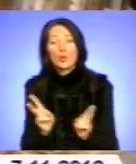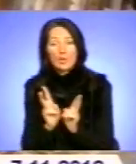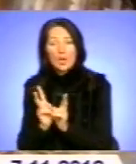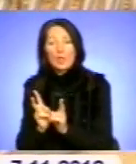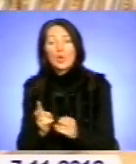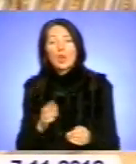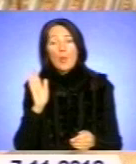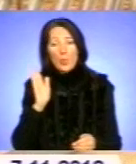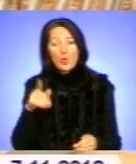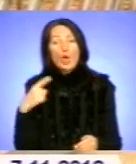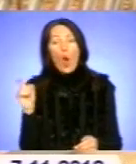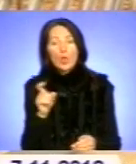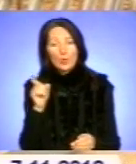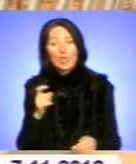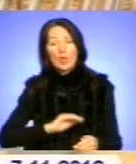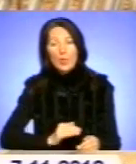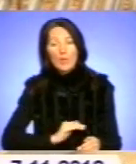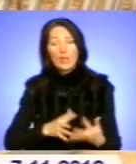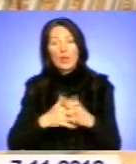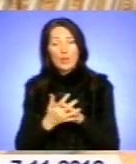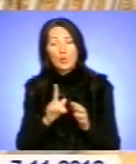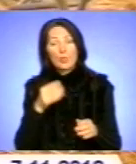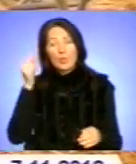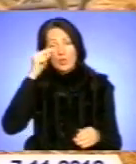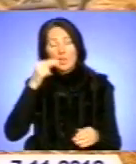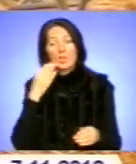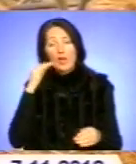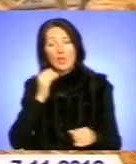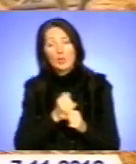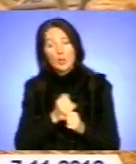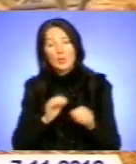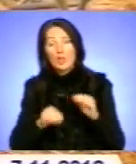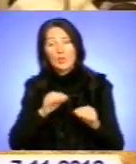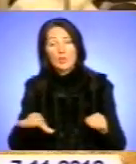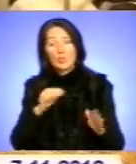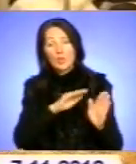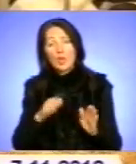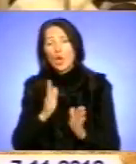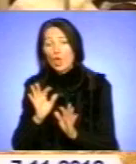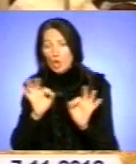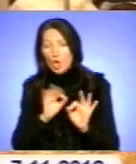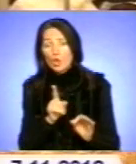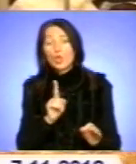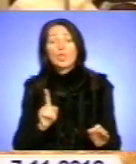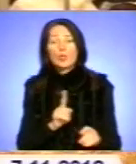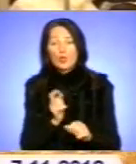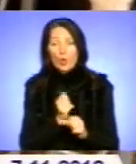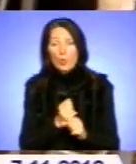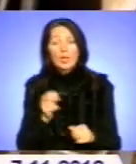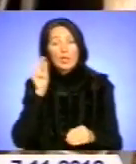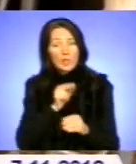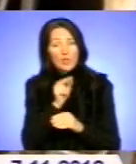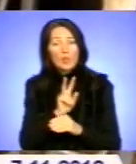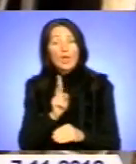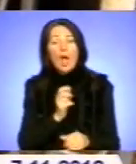навчити ефективно господарювати, їм розкладуть усе по полицях. Фахівці розкажуть, що за чим і з чим робити. А головне, тут селян навчатимуть, як виробляти